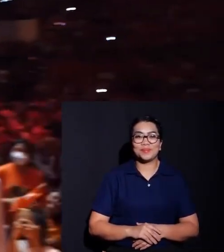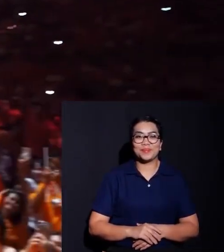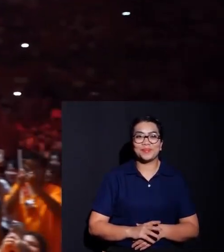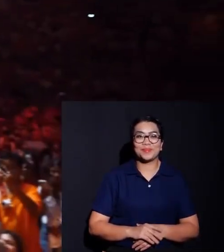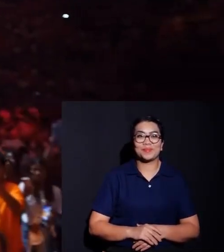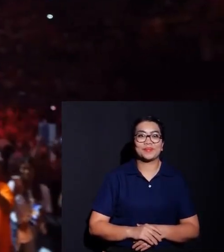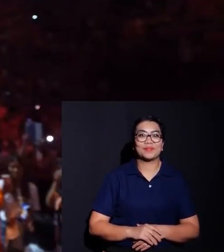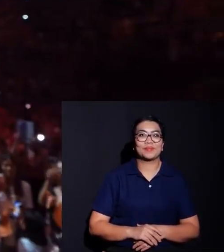ครับ